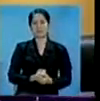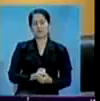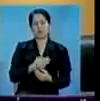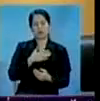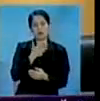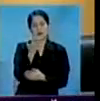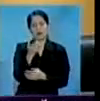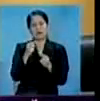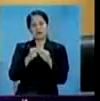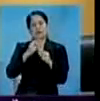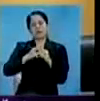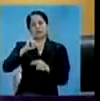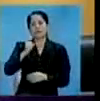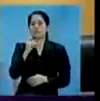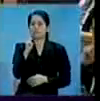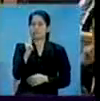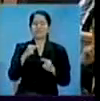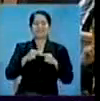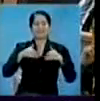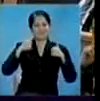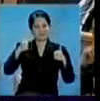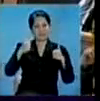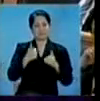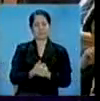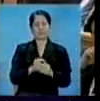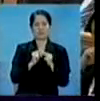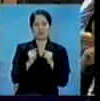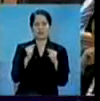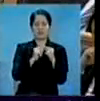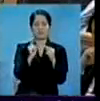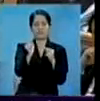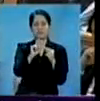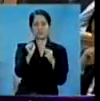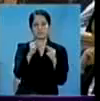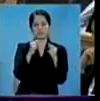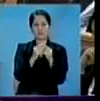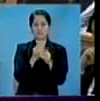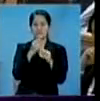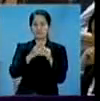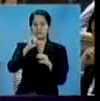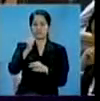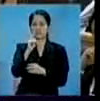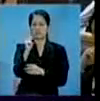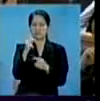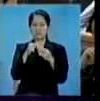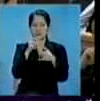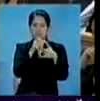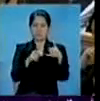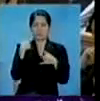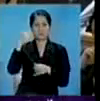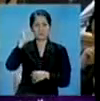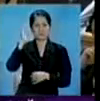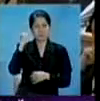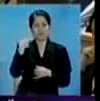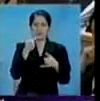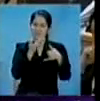อให้คุณจตุพรสบายใจได้แต่ว่า การที่คุณจตุพรขึ้นมารอบนี้ก็ยังรักษานิสัย